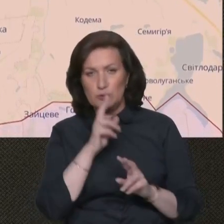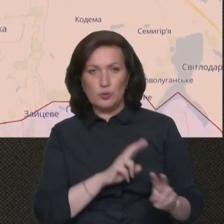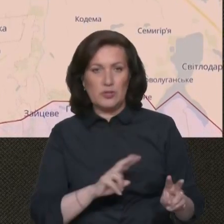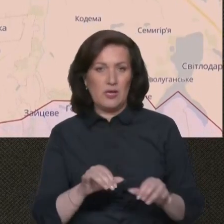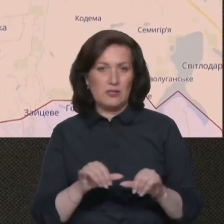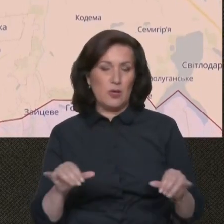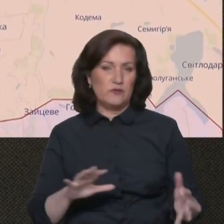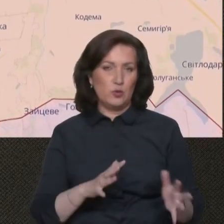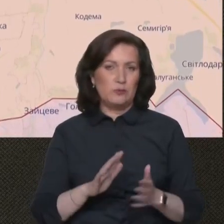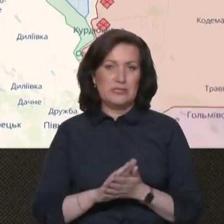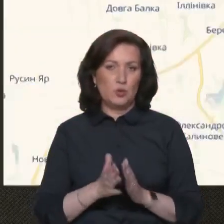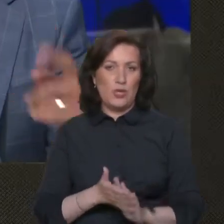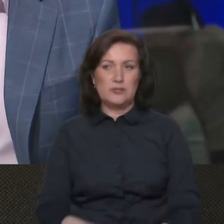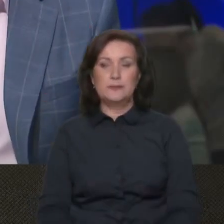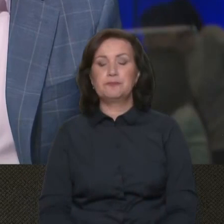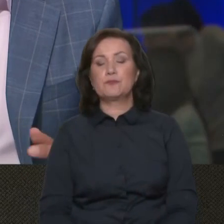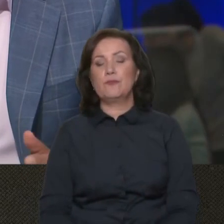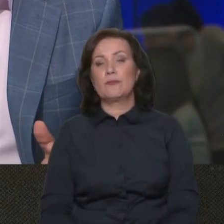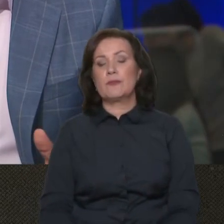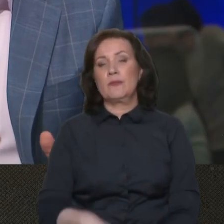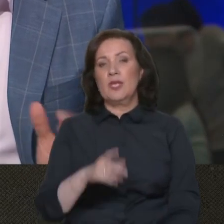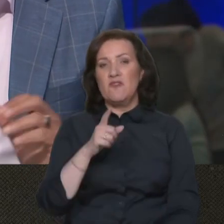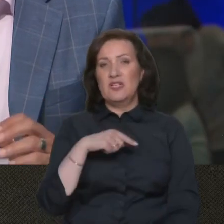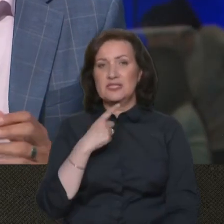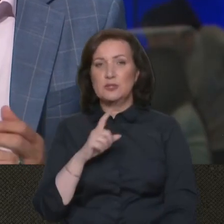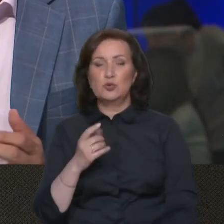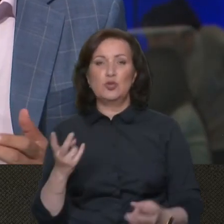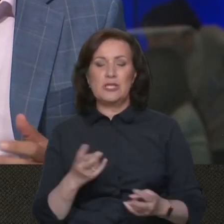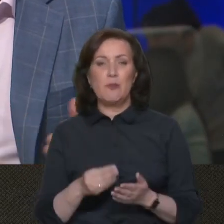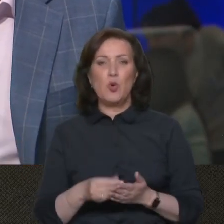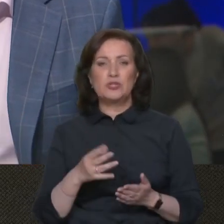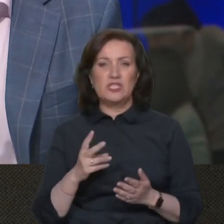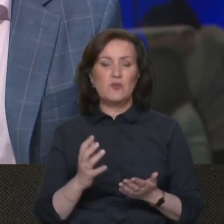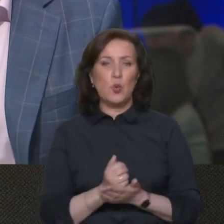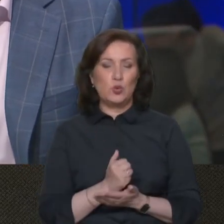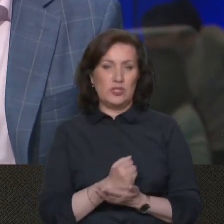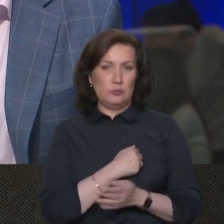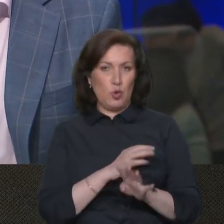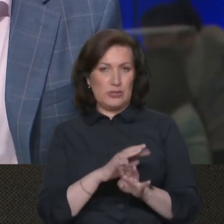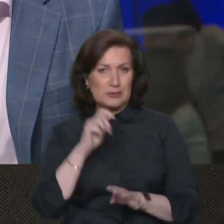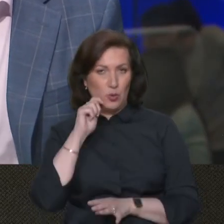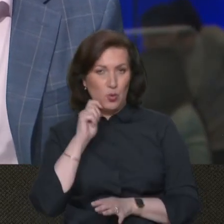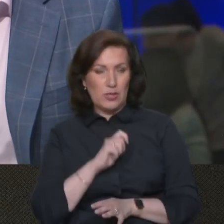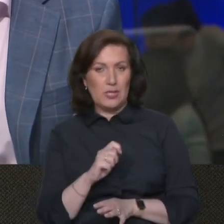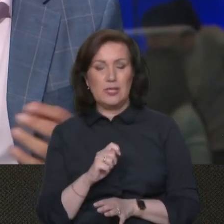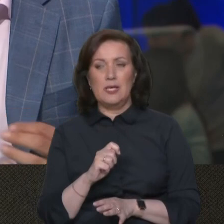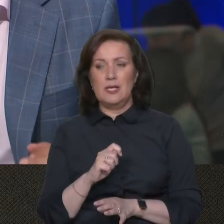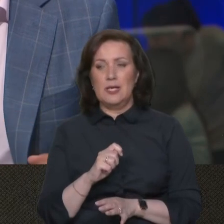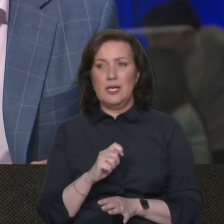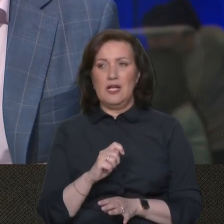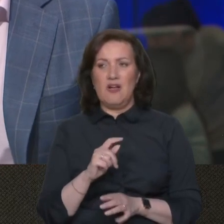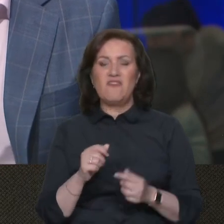за розвитком ситуації. Ось ви сказали, що не треба оцінювати успіх Збройних сил України, не,